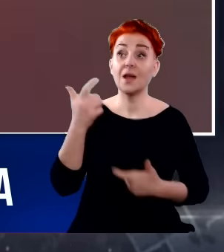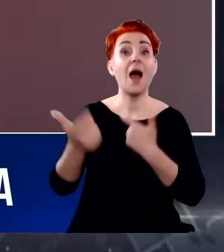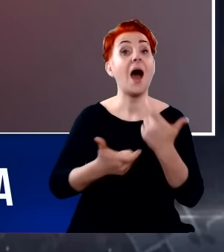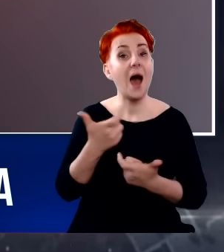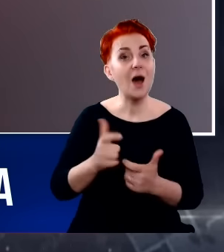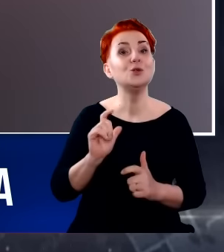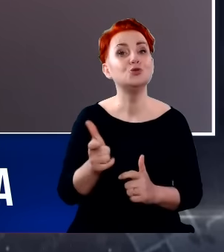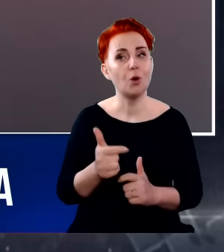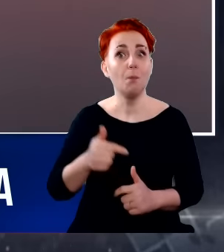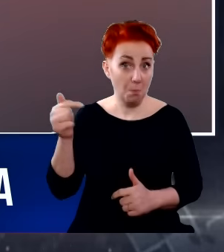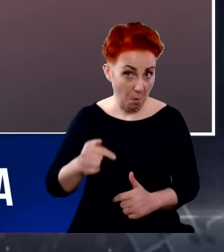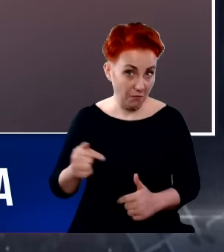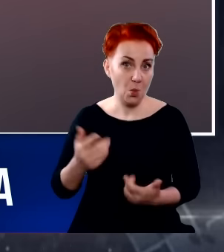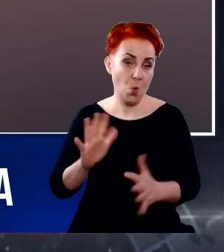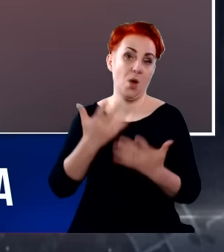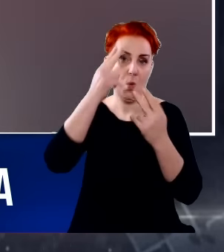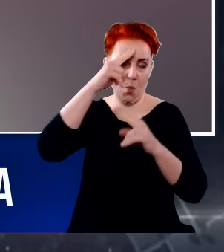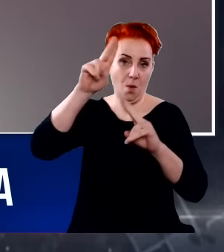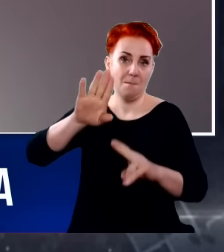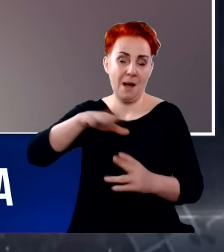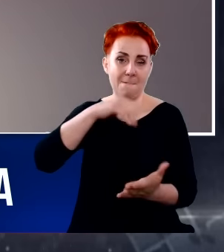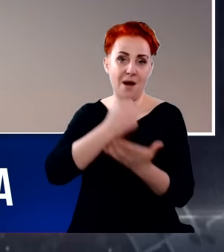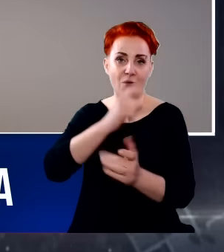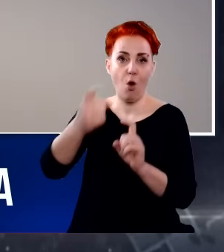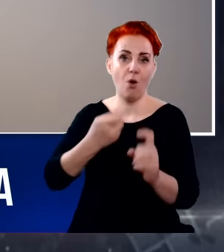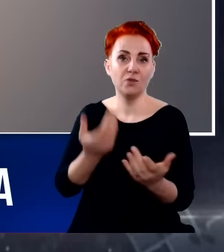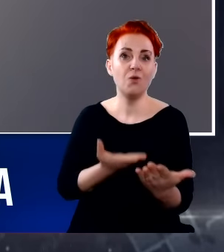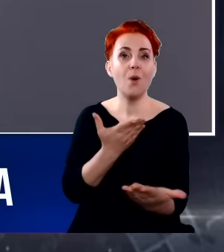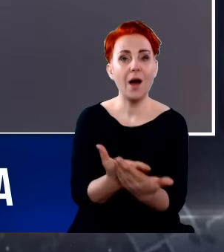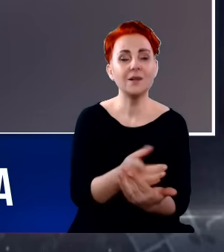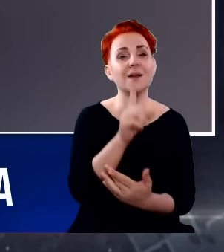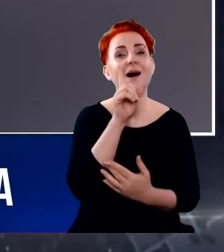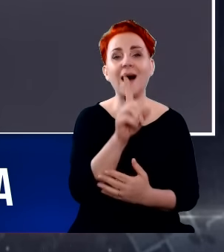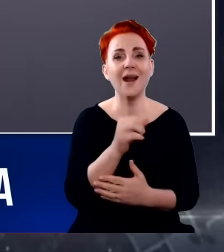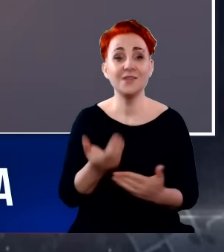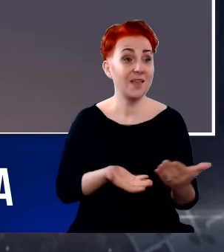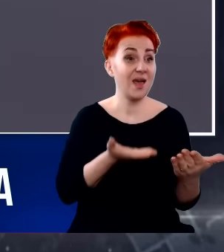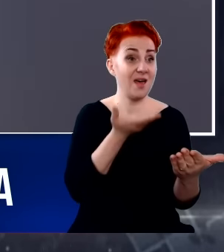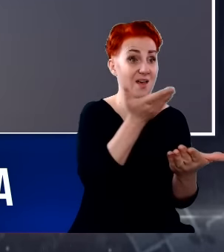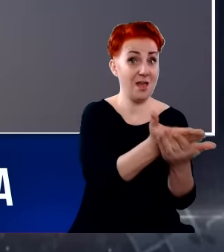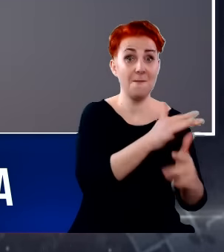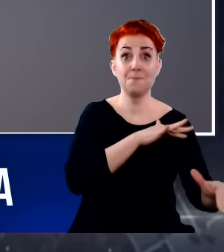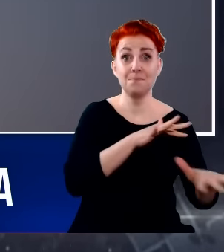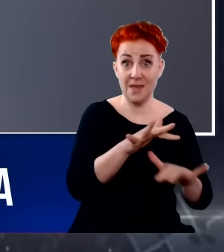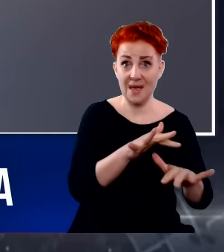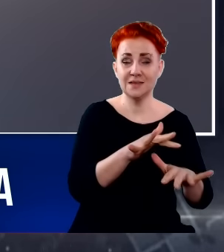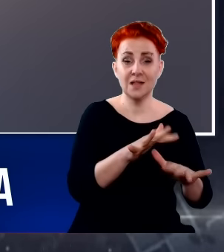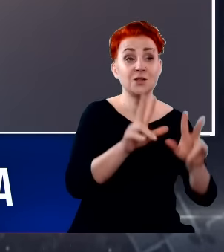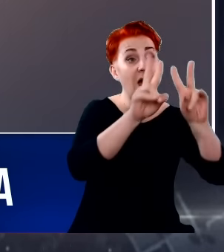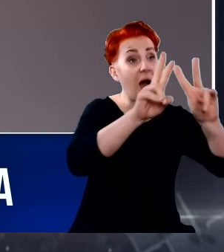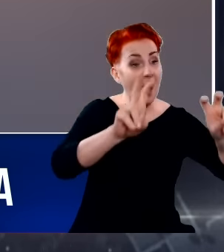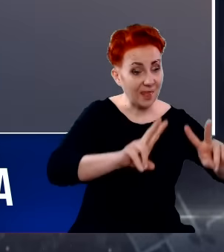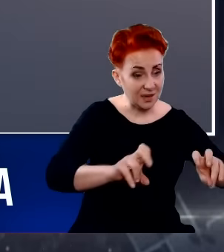powinien był zrobić, czyli uznał, że mają prawo odwołać się tylko nie tam, gdzie te odwołania są